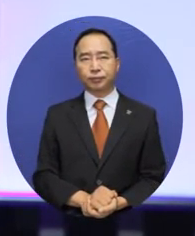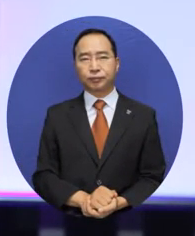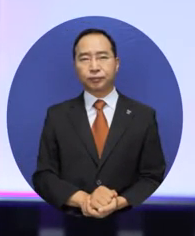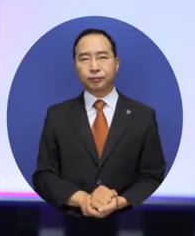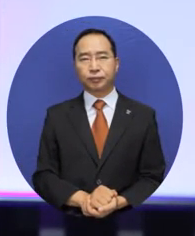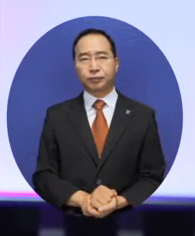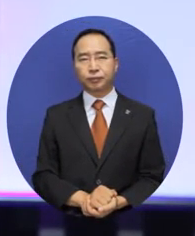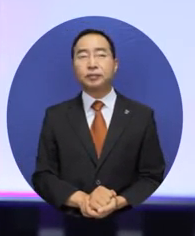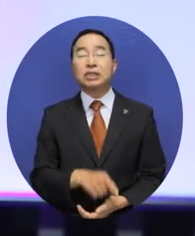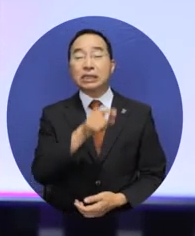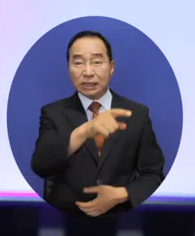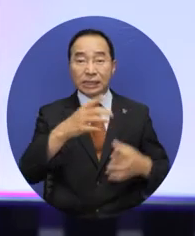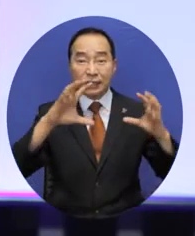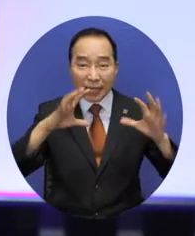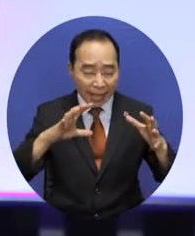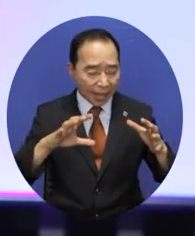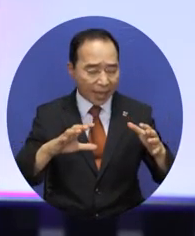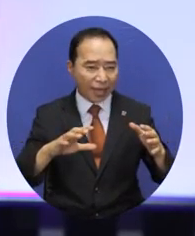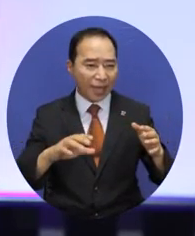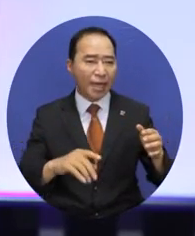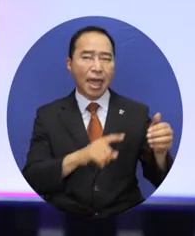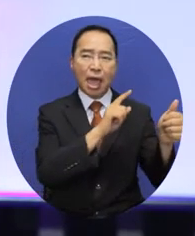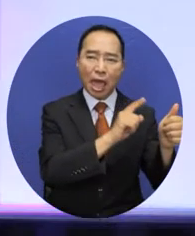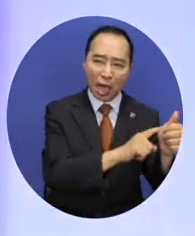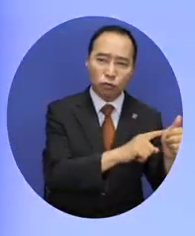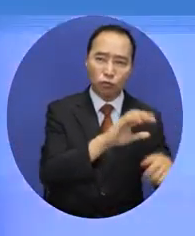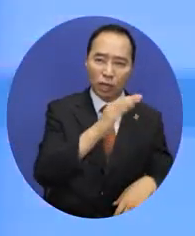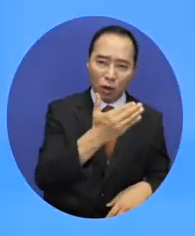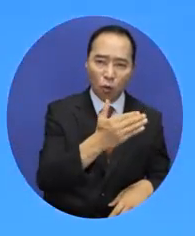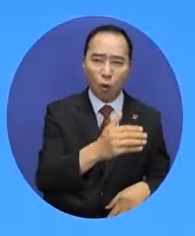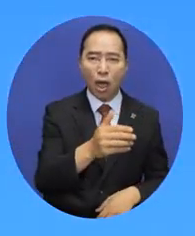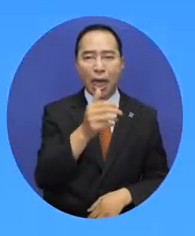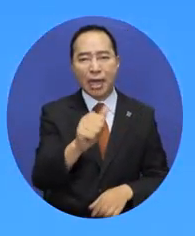이 세계 그 자체를 직시하는 것입니다.